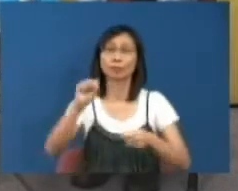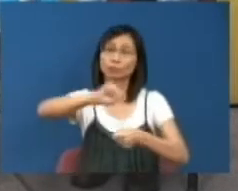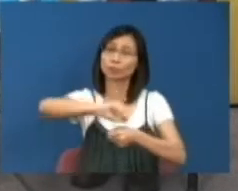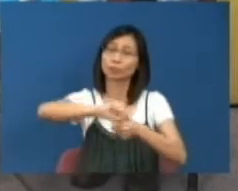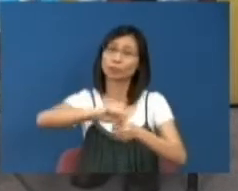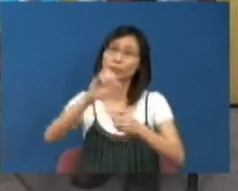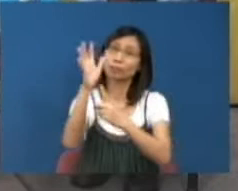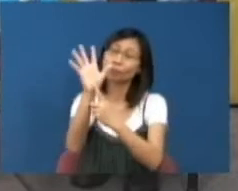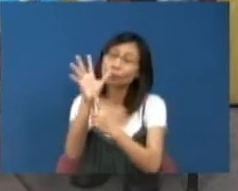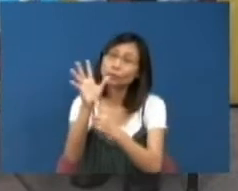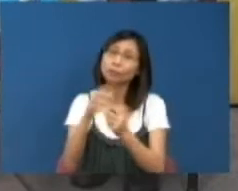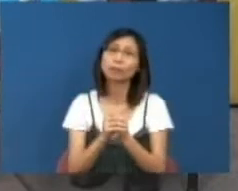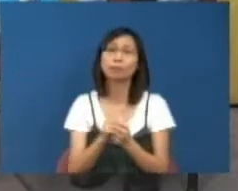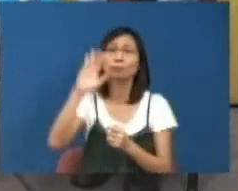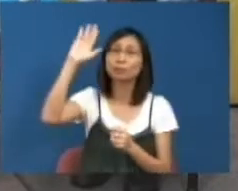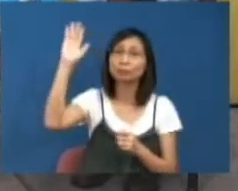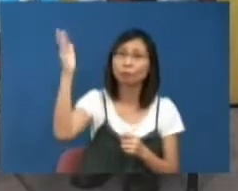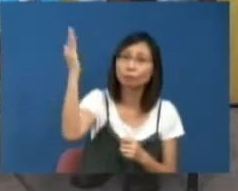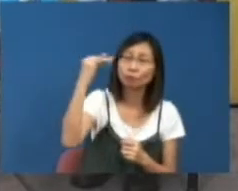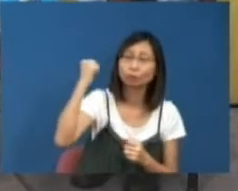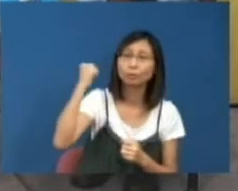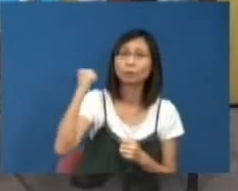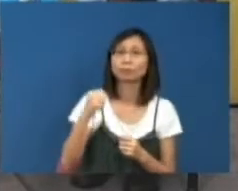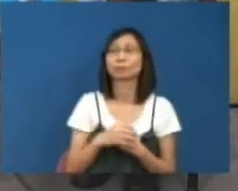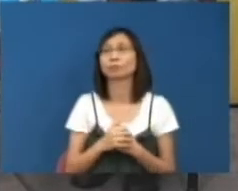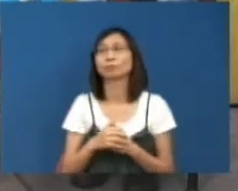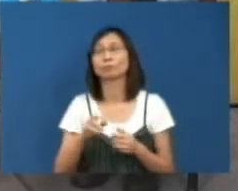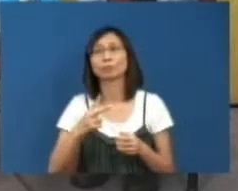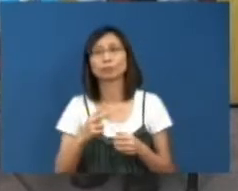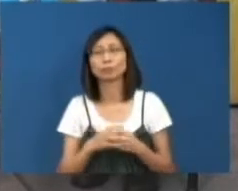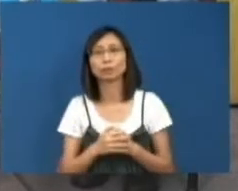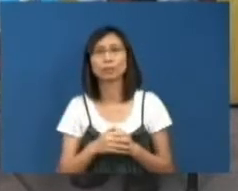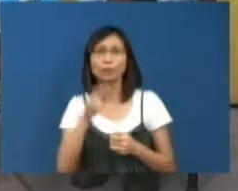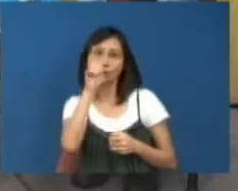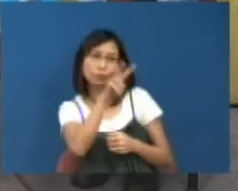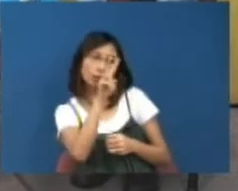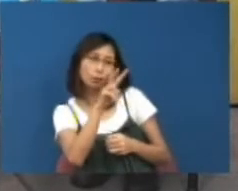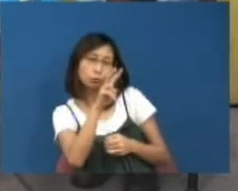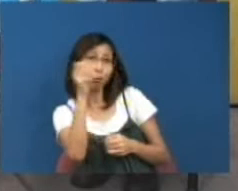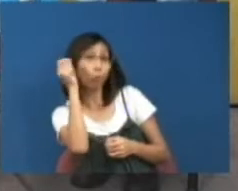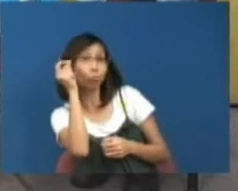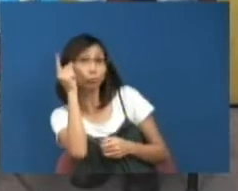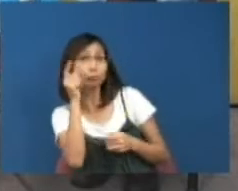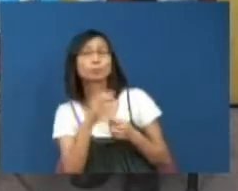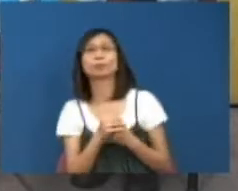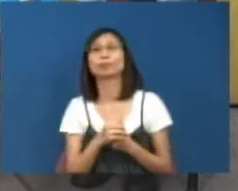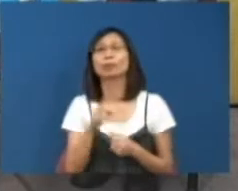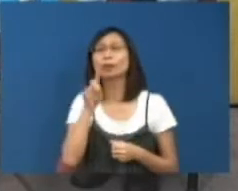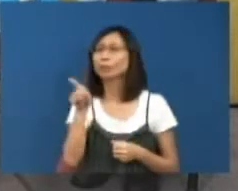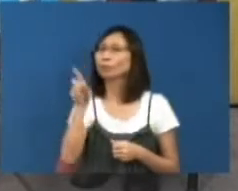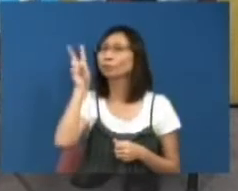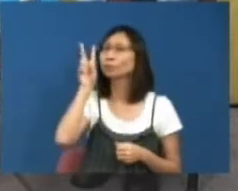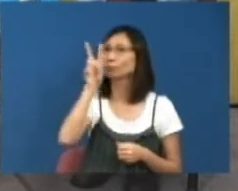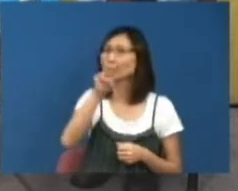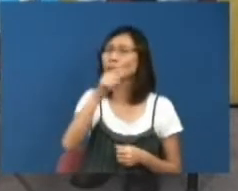車風力嘅發電咧，佢喺外觀上其實都幾特別嘅喎，又唔影響嗱。譬如你喺好多綠化